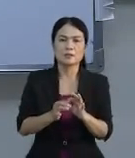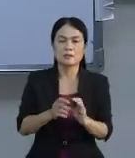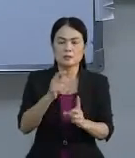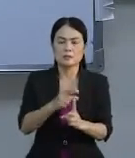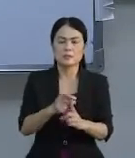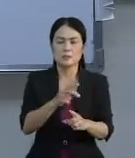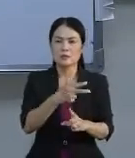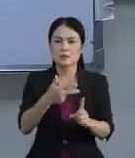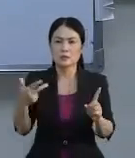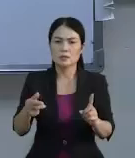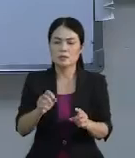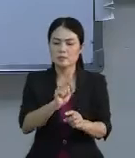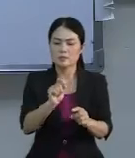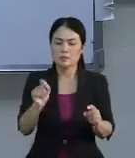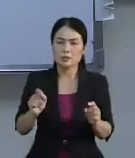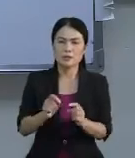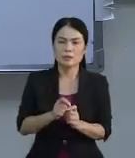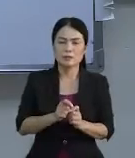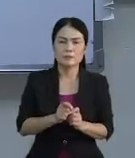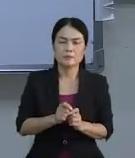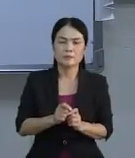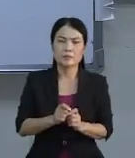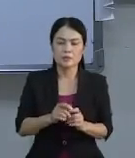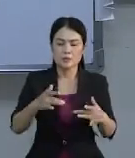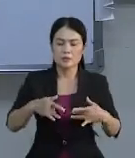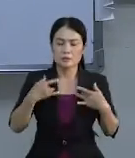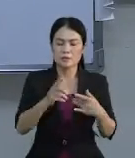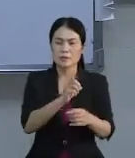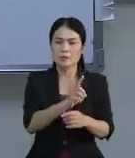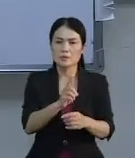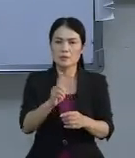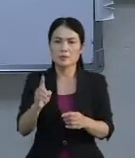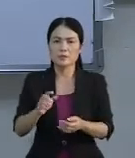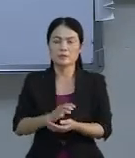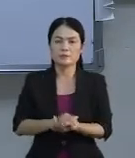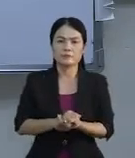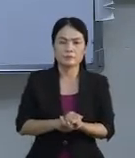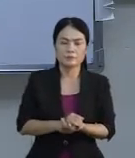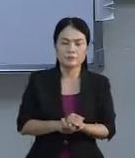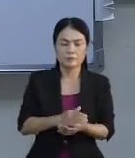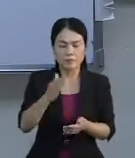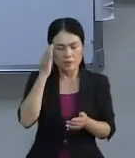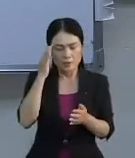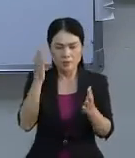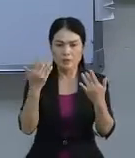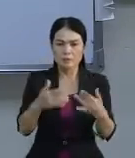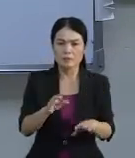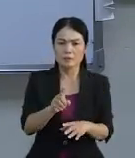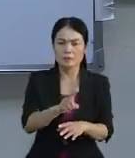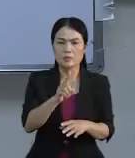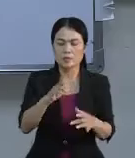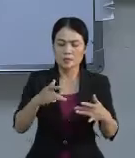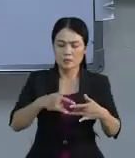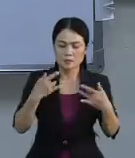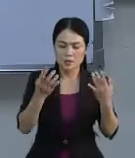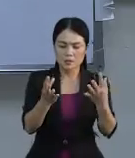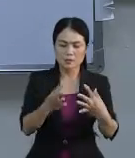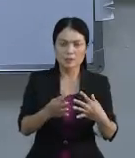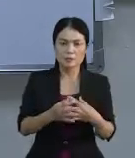ពាក្យឬក៏ឃ្លានក្នុងការសរសេរក្នុងព្រឹត្តិការណ៍មួយមួយអញ្ចឹងយើងដឹងហើយថាព្រឹត្តិ